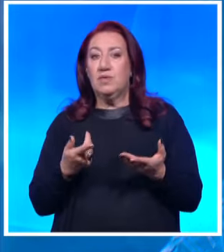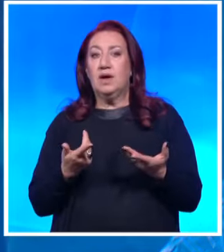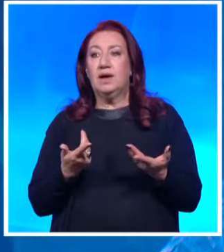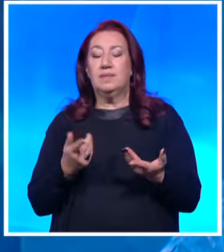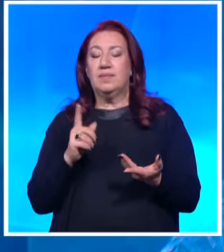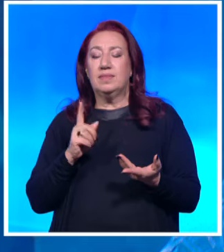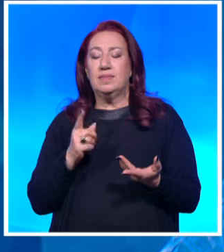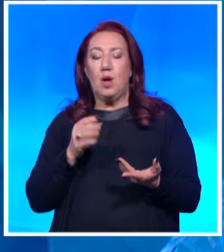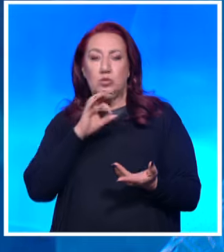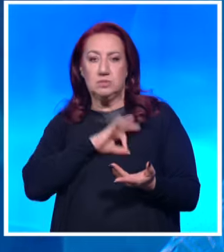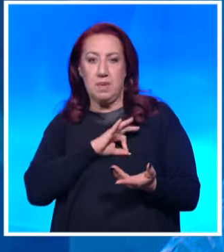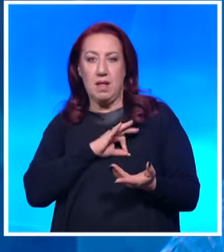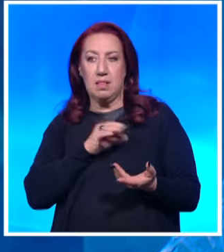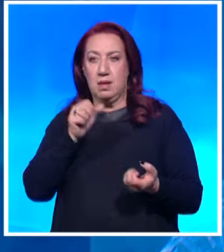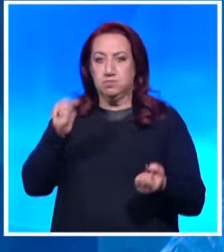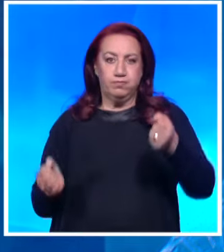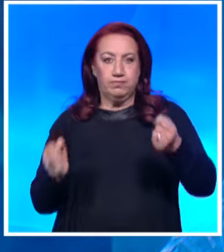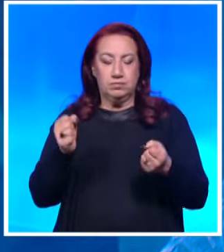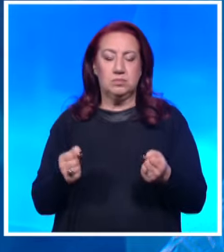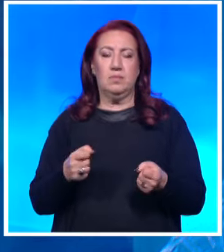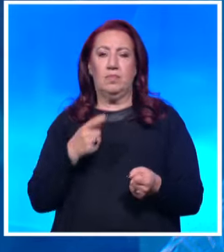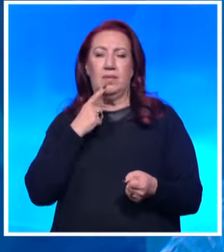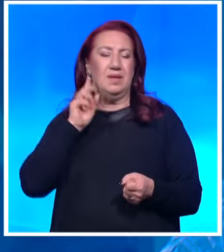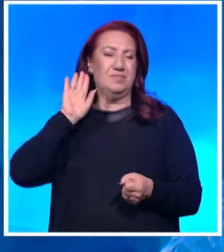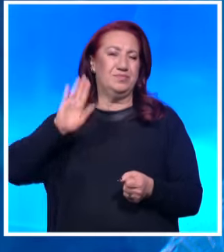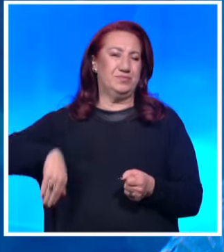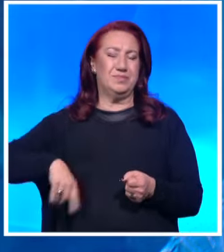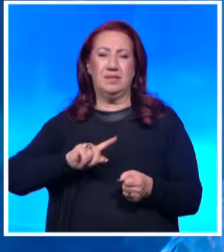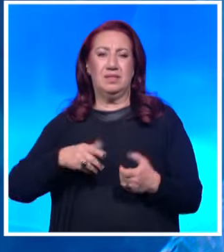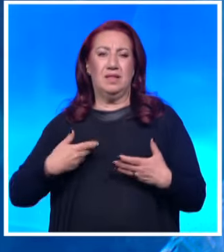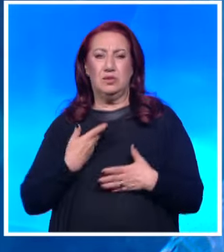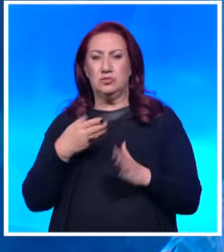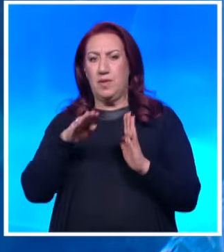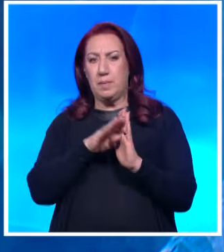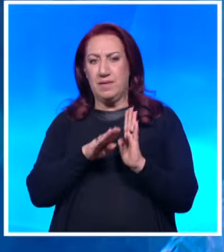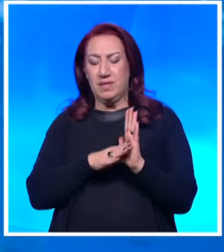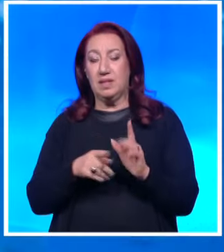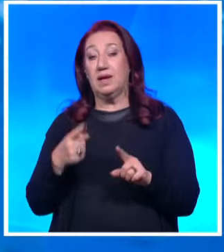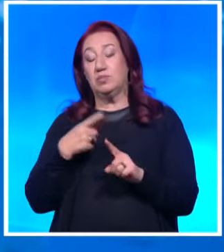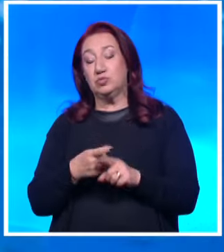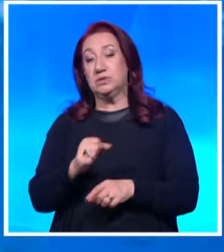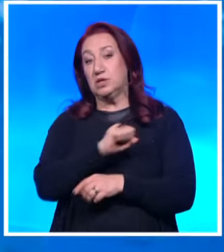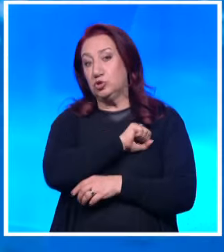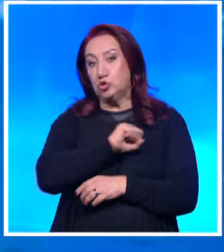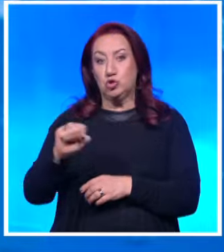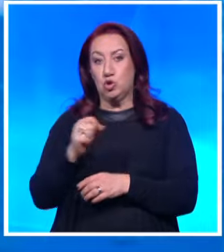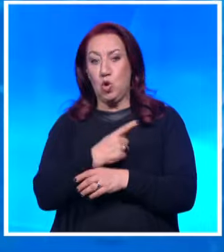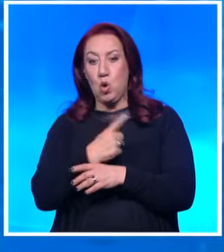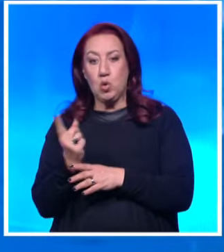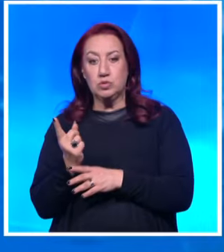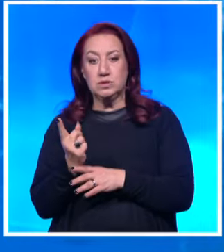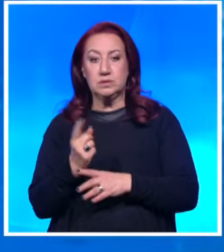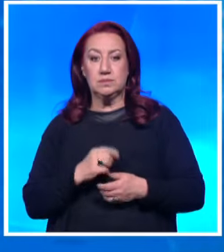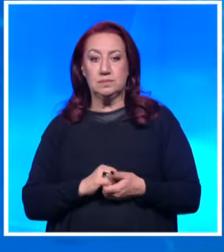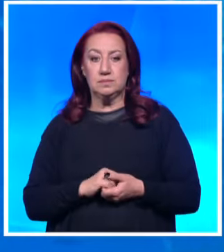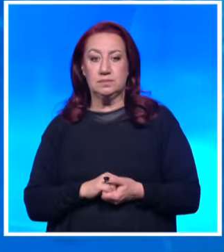необузданост при младите, за погазване на правилата, най-вече на скоростта. Тоест, искате да кажете, че възрастта на шофьорите има значение за